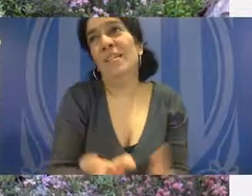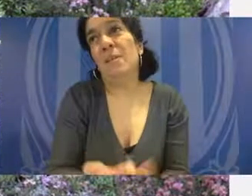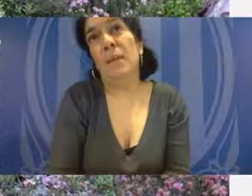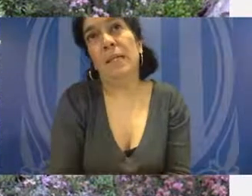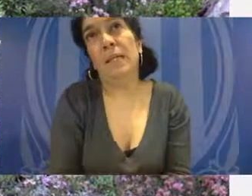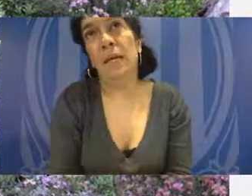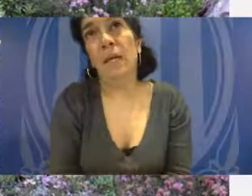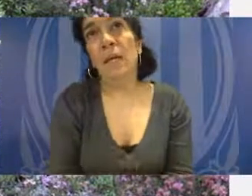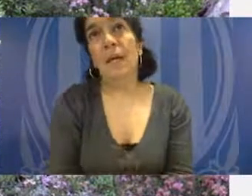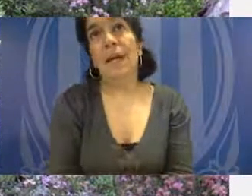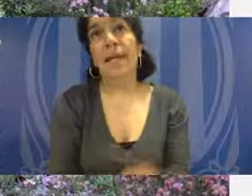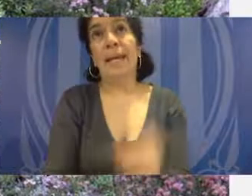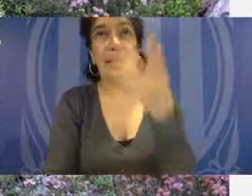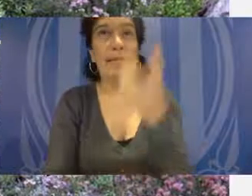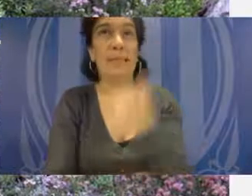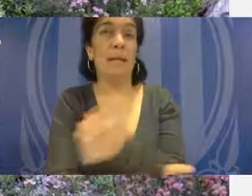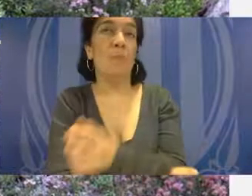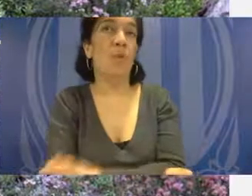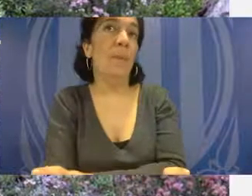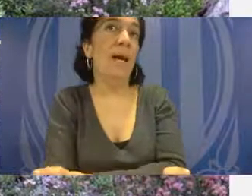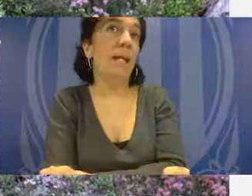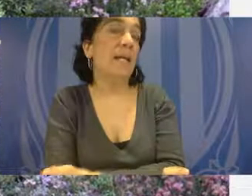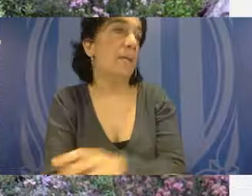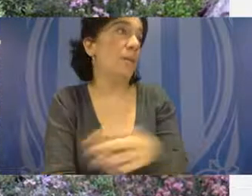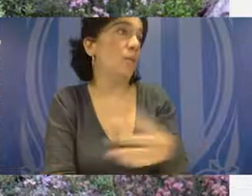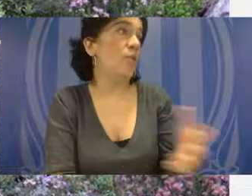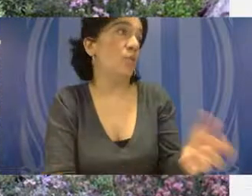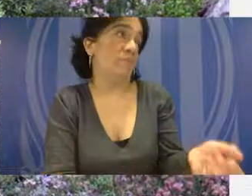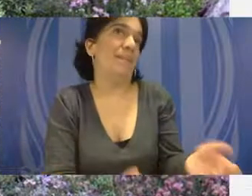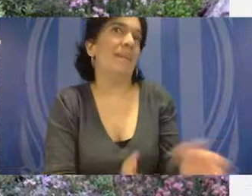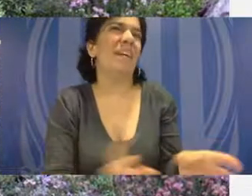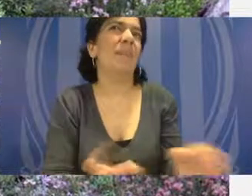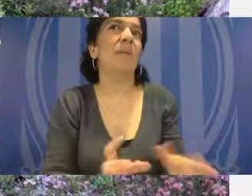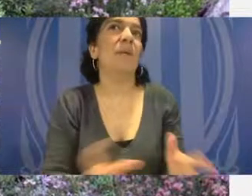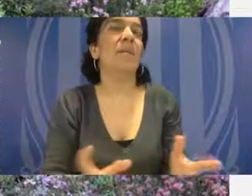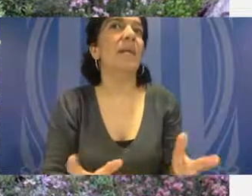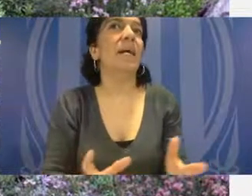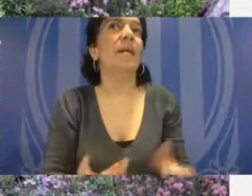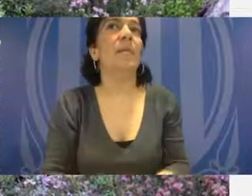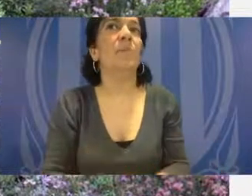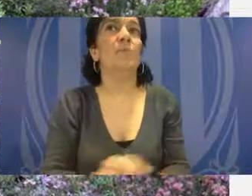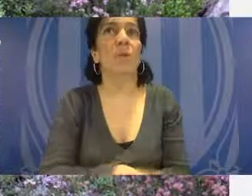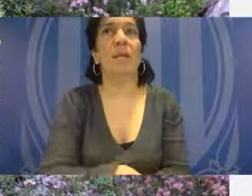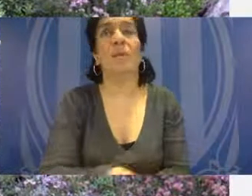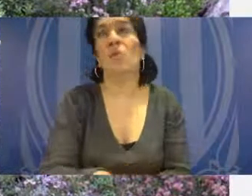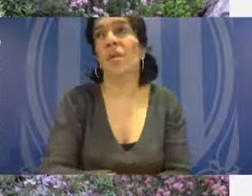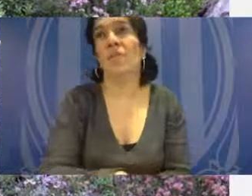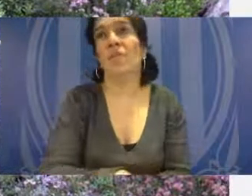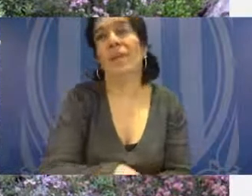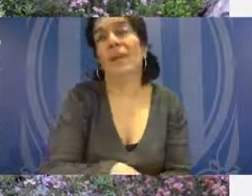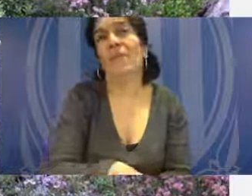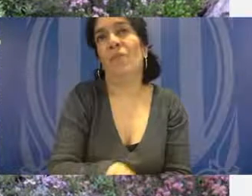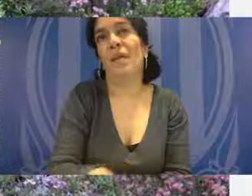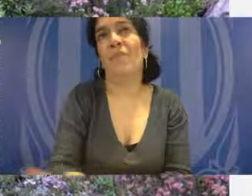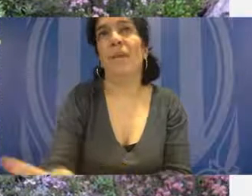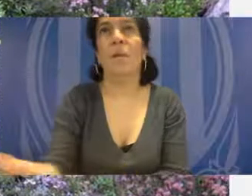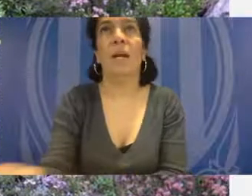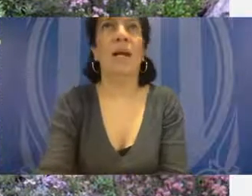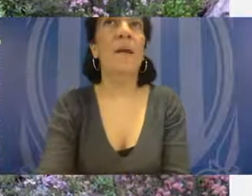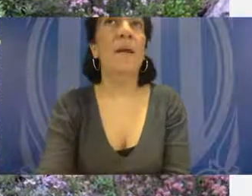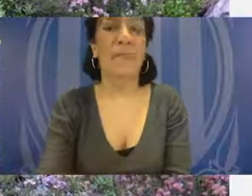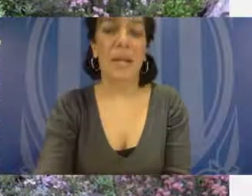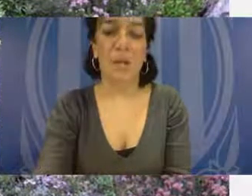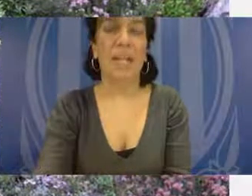forma simpàtica. En aquest cas és del Mollo Park i també, doncs, també canviar una mica i promocionar doncs, la flora i la